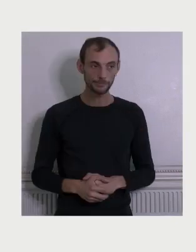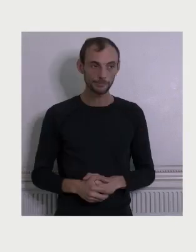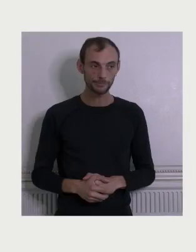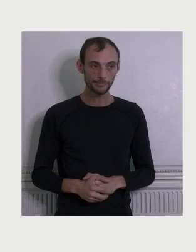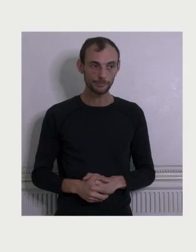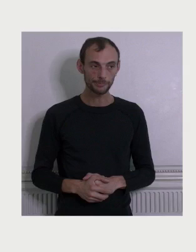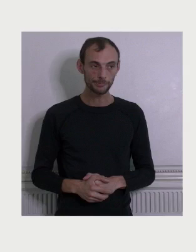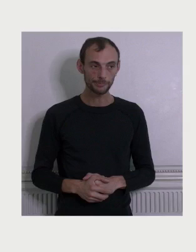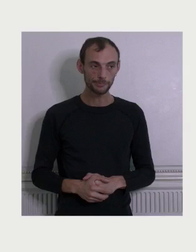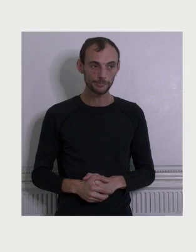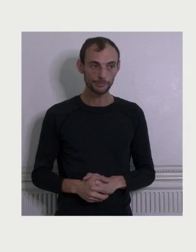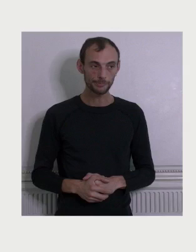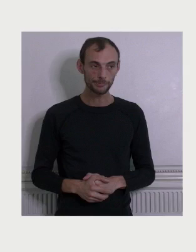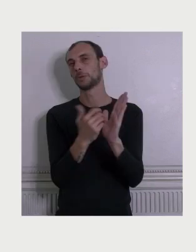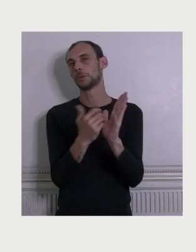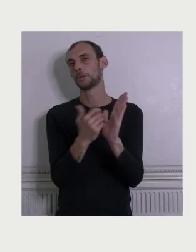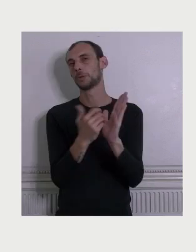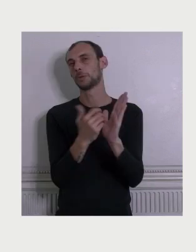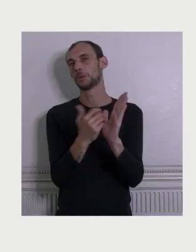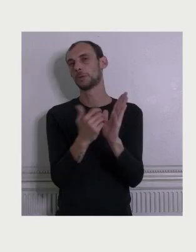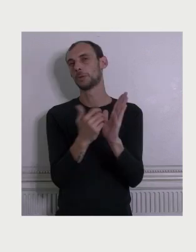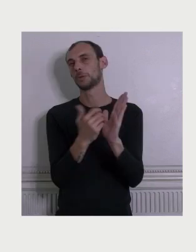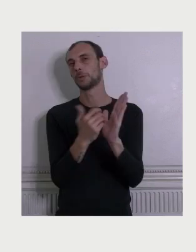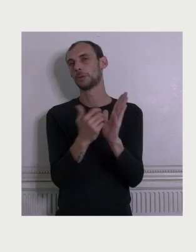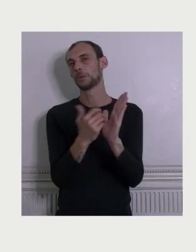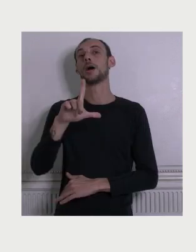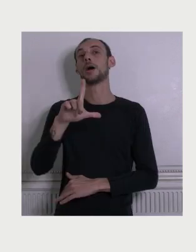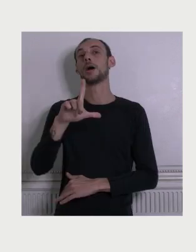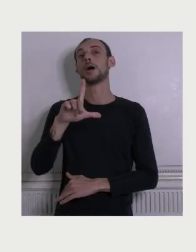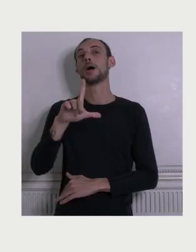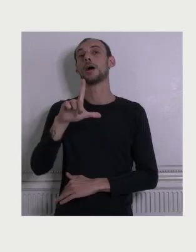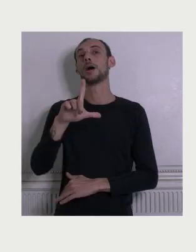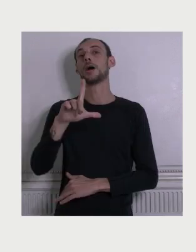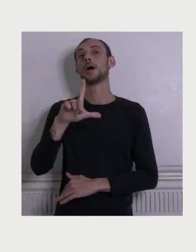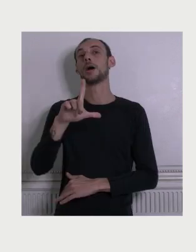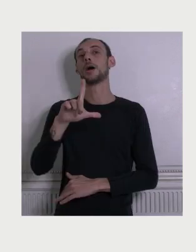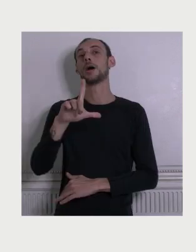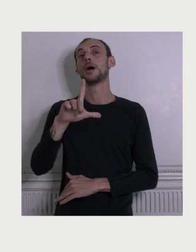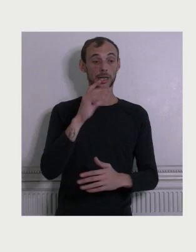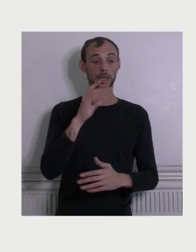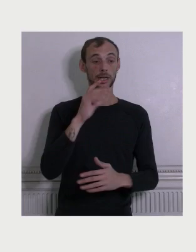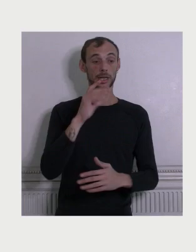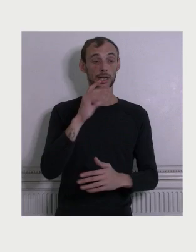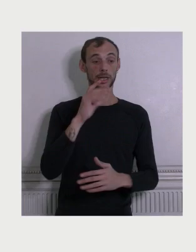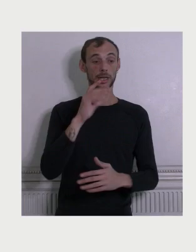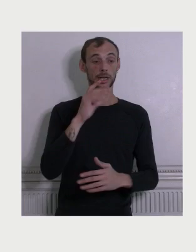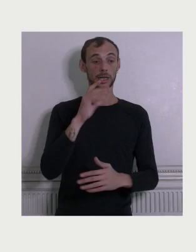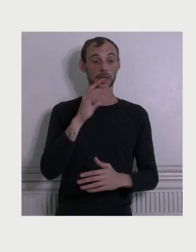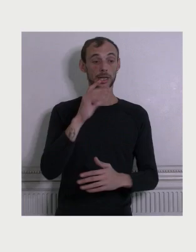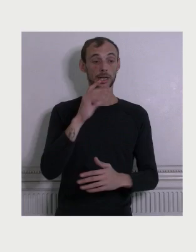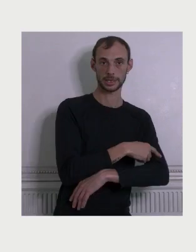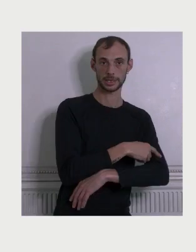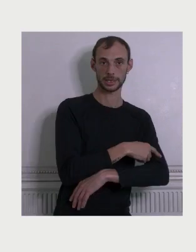près de 25% des chaudières ont été renouvelées avec le renouvellement de nos équipements de chauffage. chauffage pour en limiter la